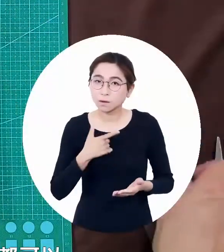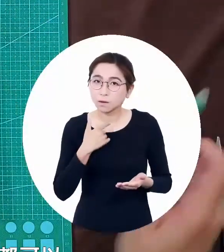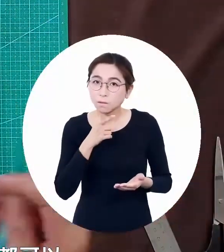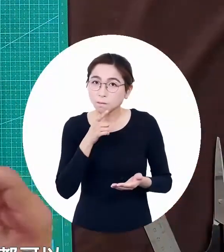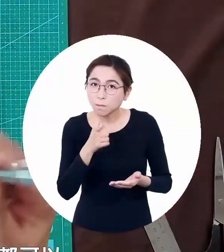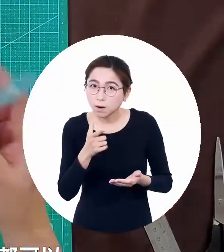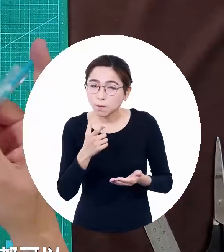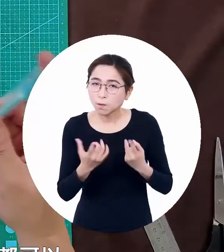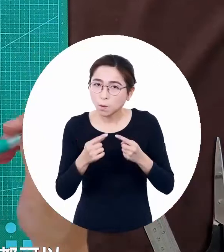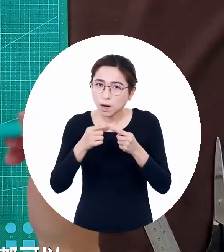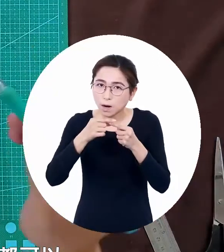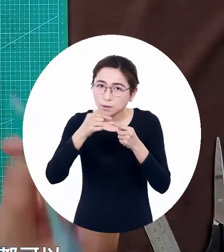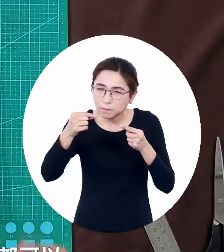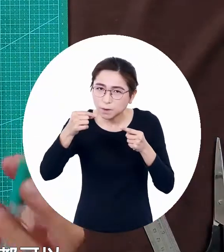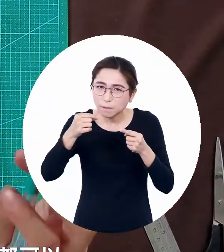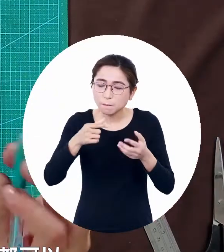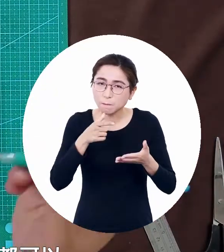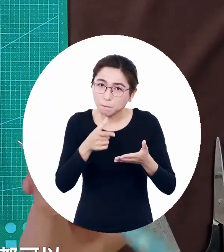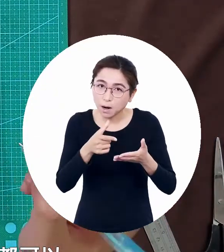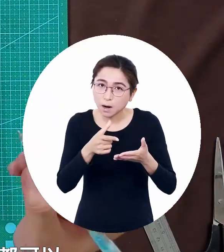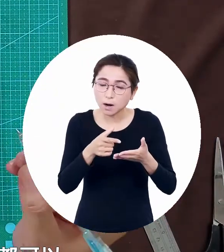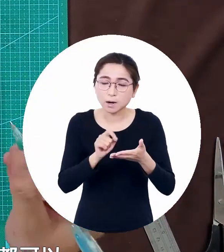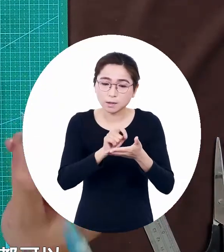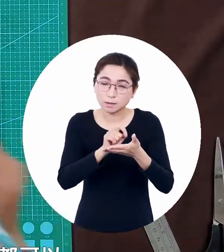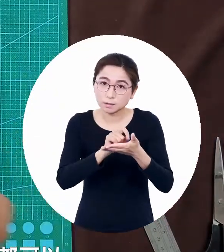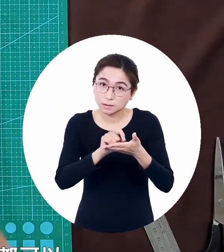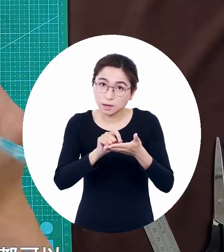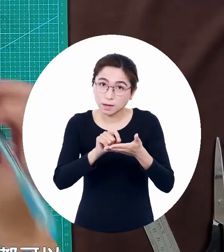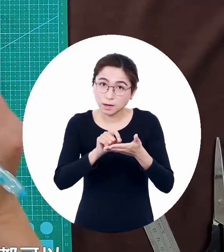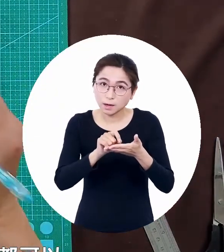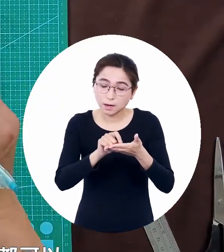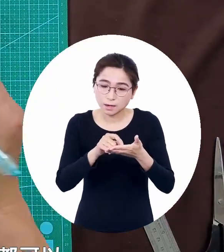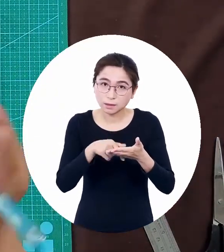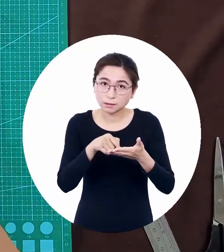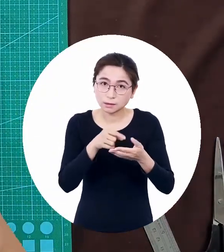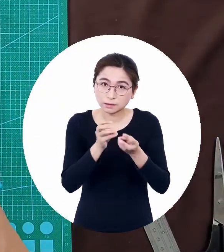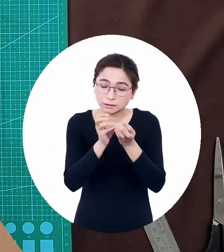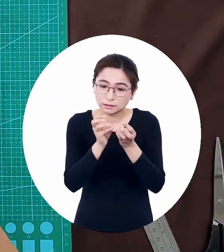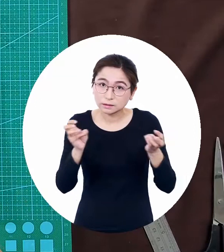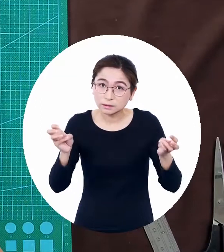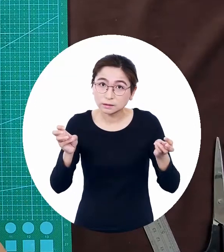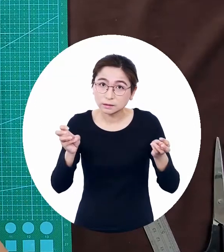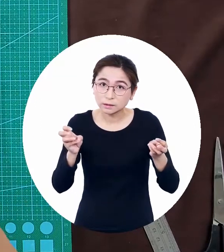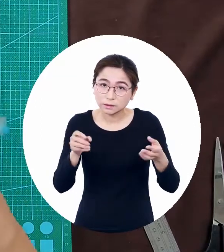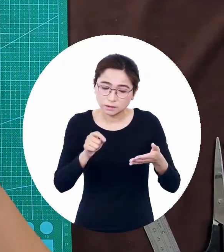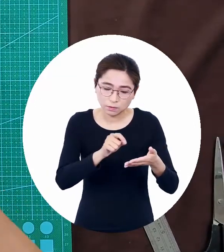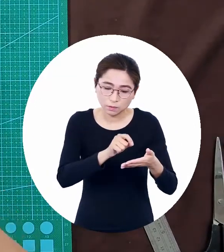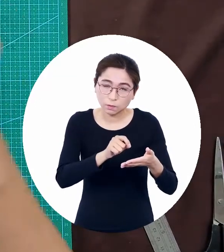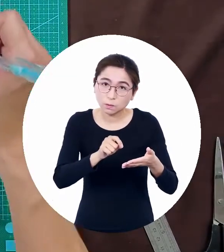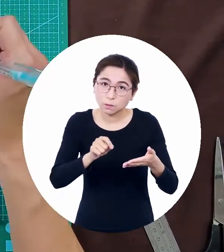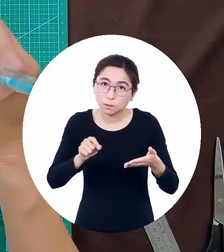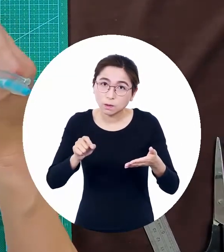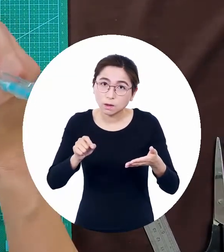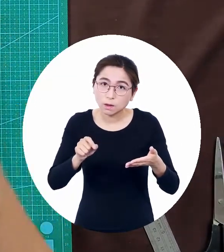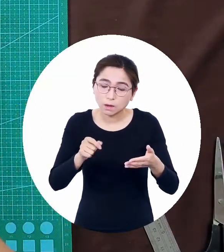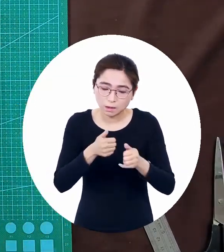跟住我攞支筆啦，或者圓筆或者尖嘅嘢咧，就可以喺上邊咧，跟住你想畫嘅嘢咧，就跟